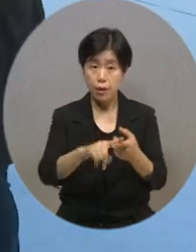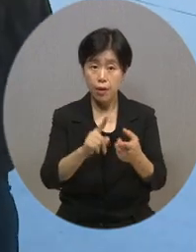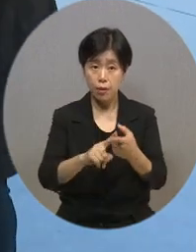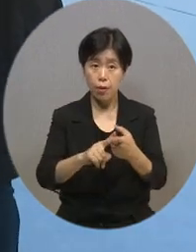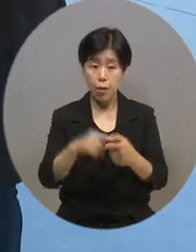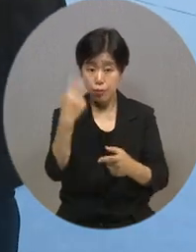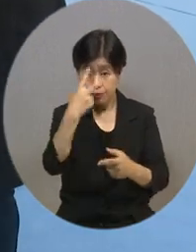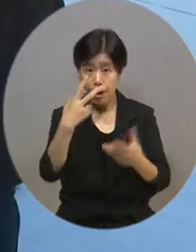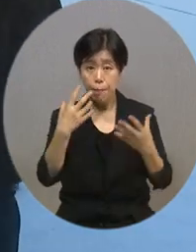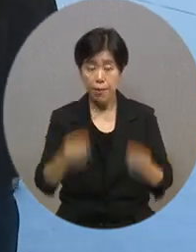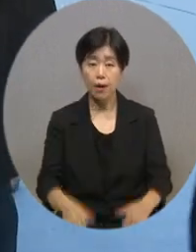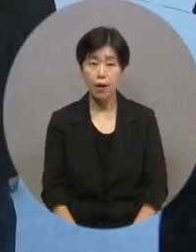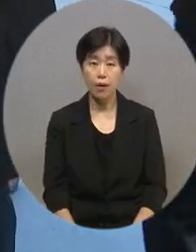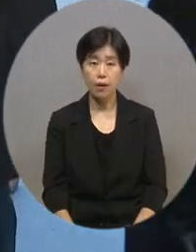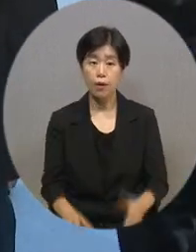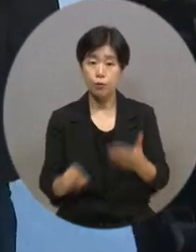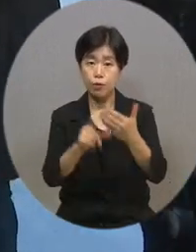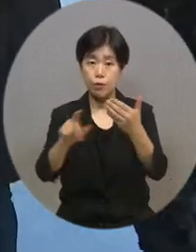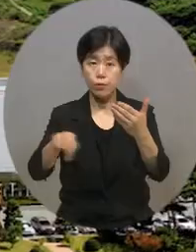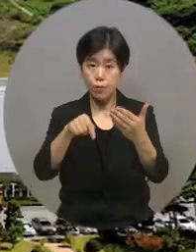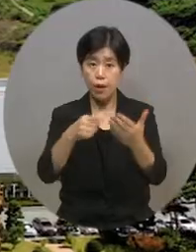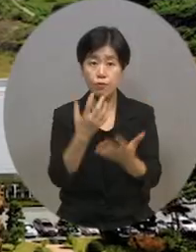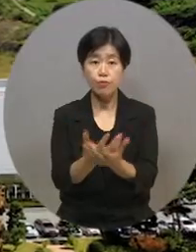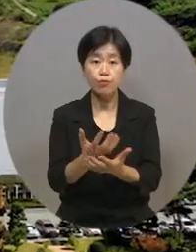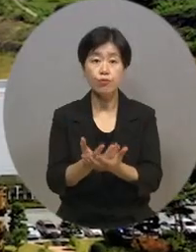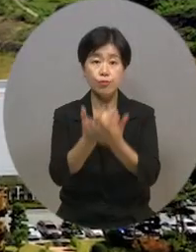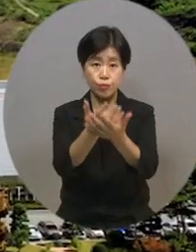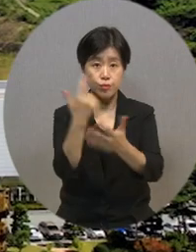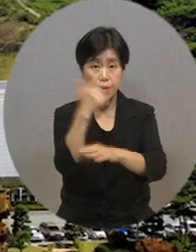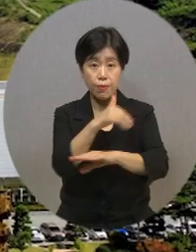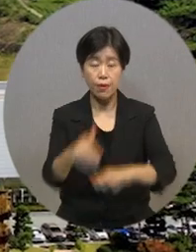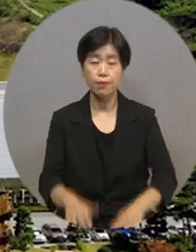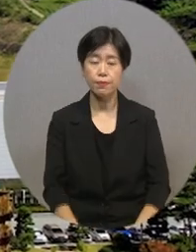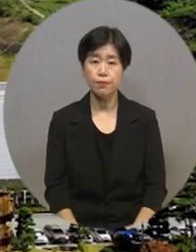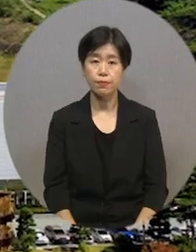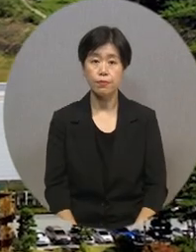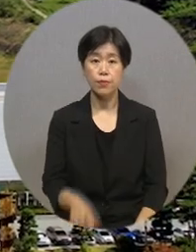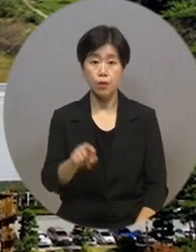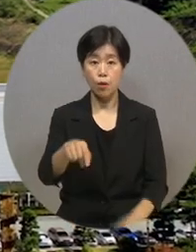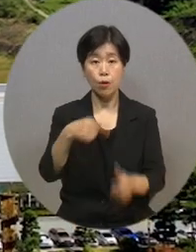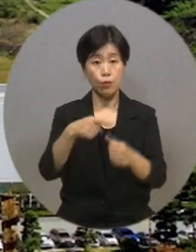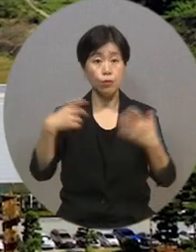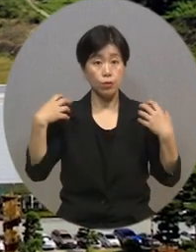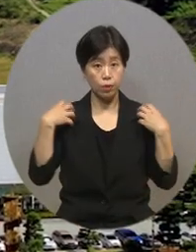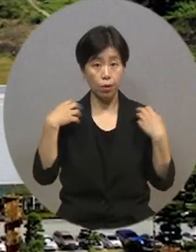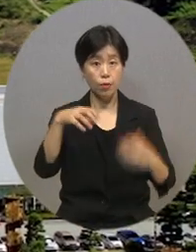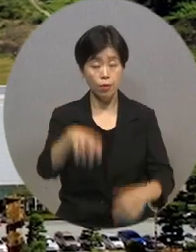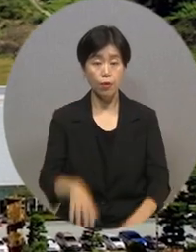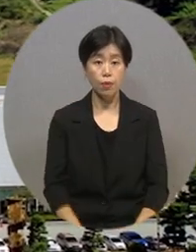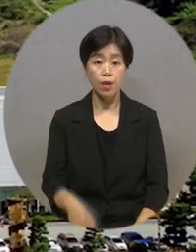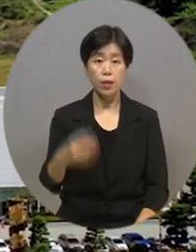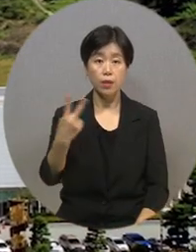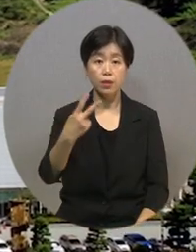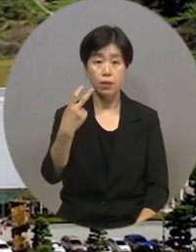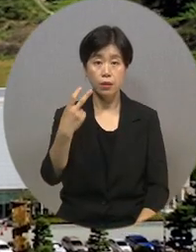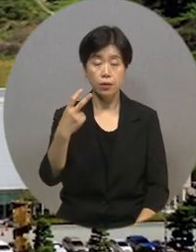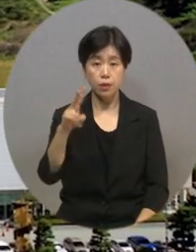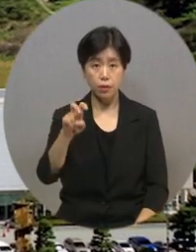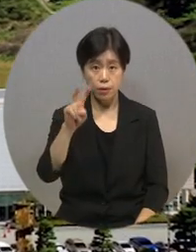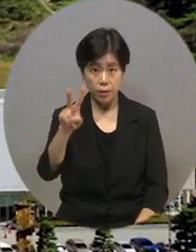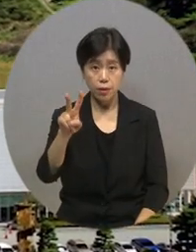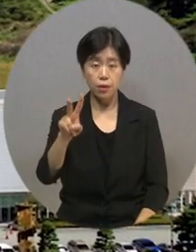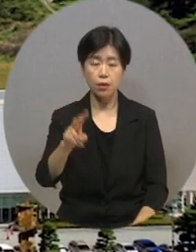보고서를 9월 내에 제출할 계획입니다. 한편 전남교육청은 최근 공개된 2022